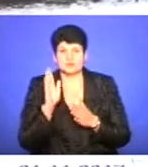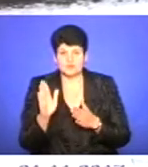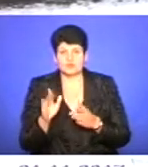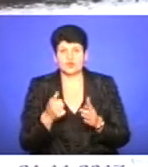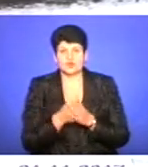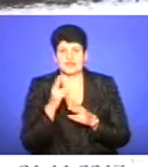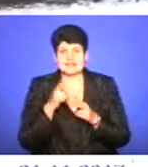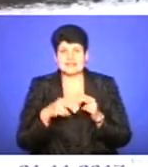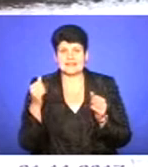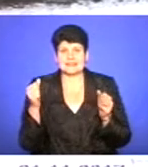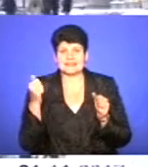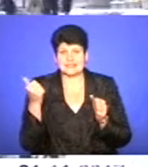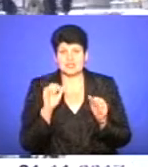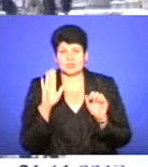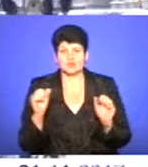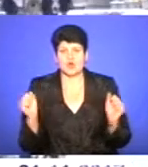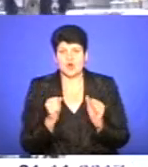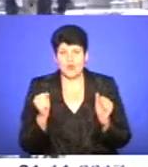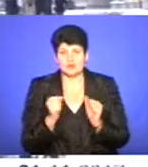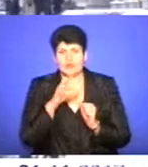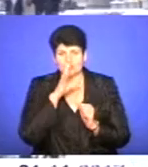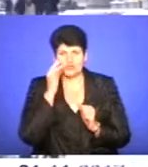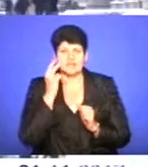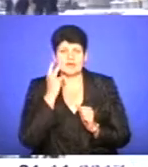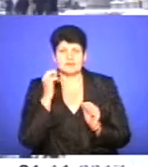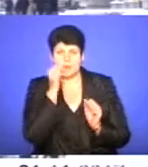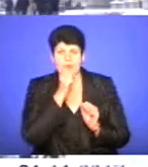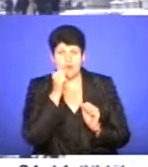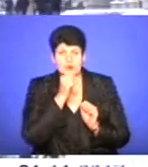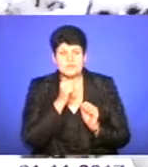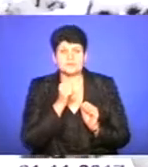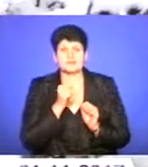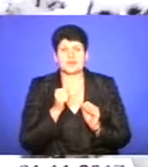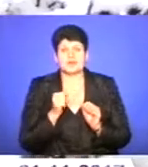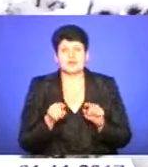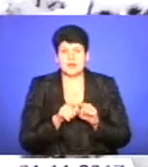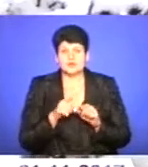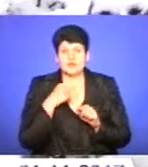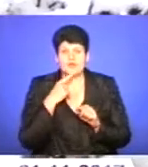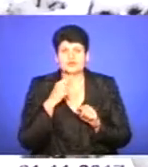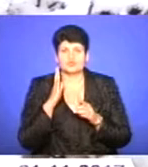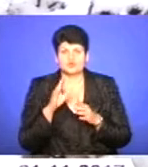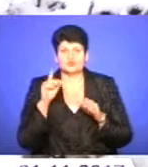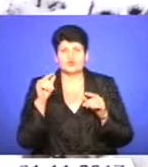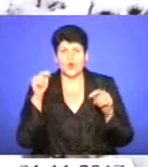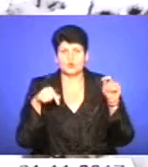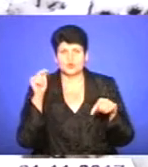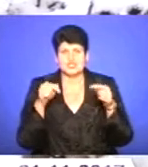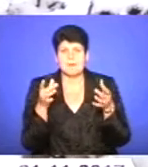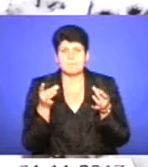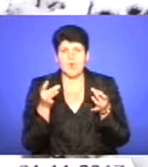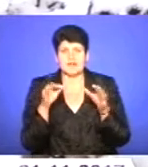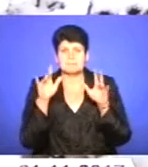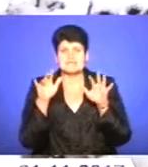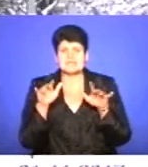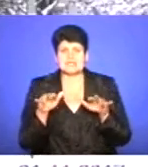холодна погода, вночі незначний мороз, прогнозують метеорологи. Синоптики також попереджають про дощі з мокрим снігом. Детальніше про